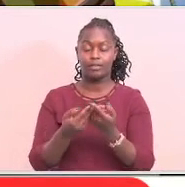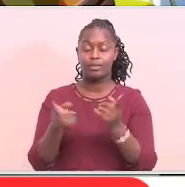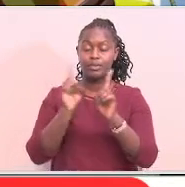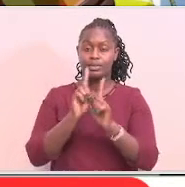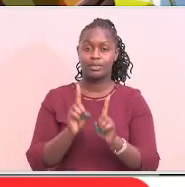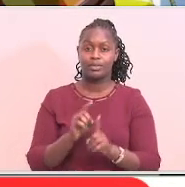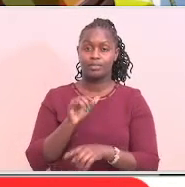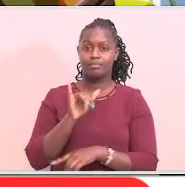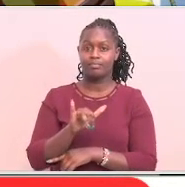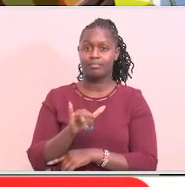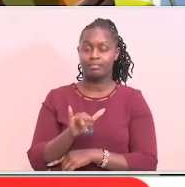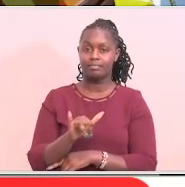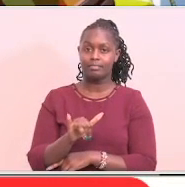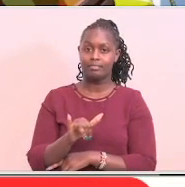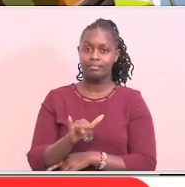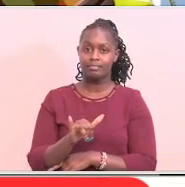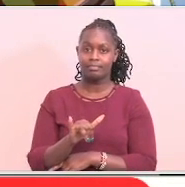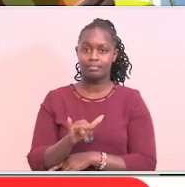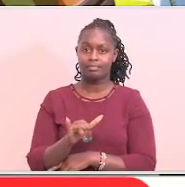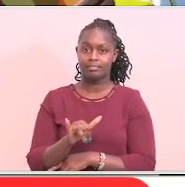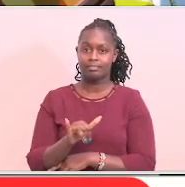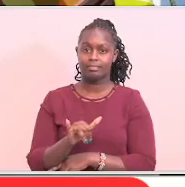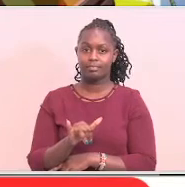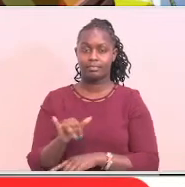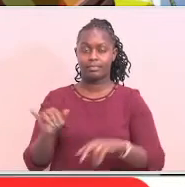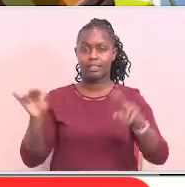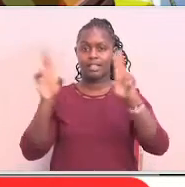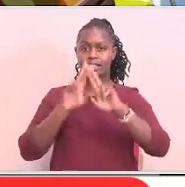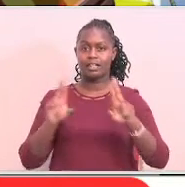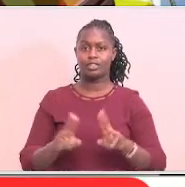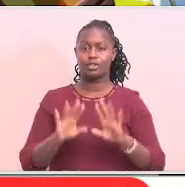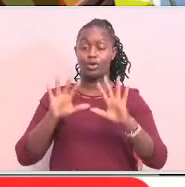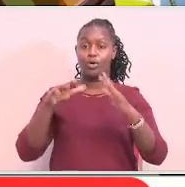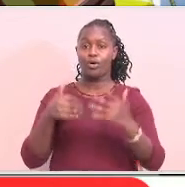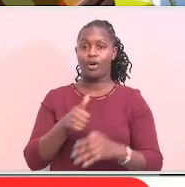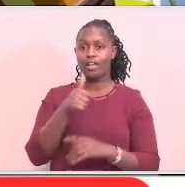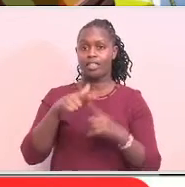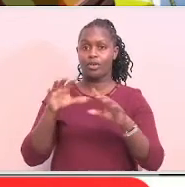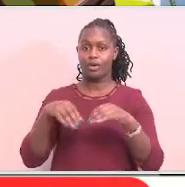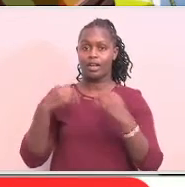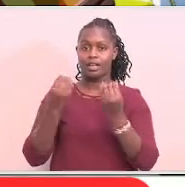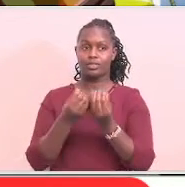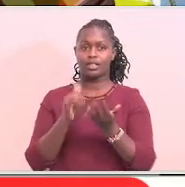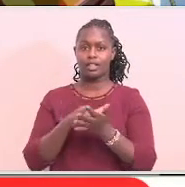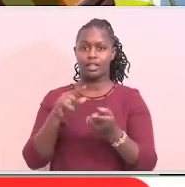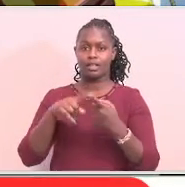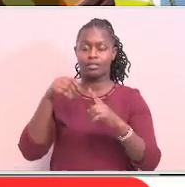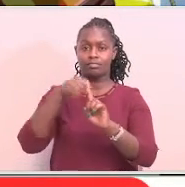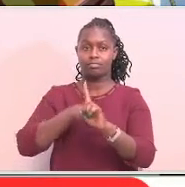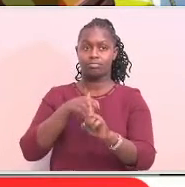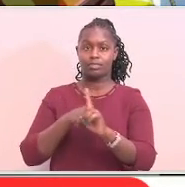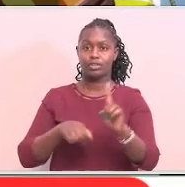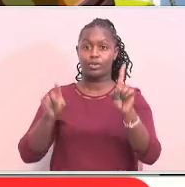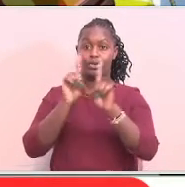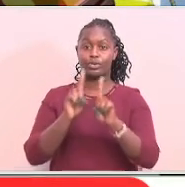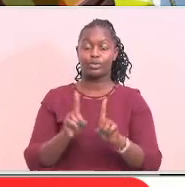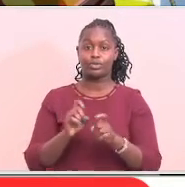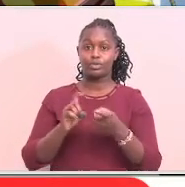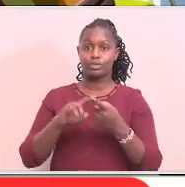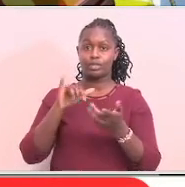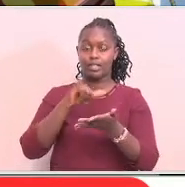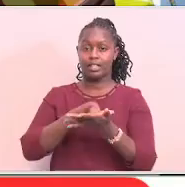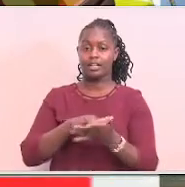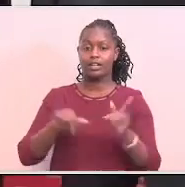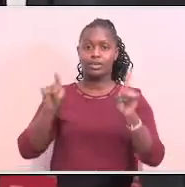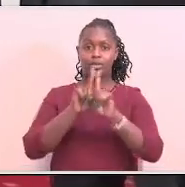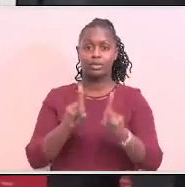of Social Justice, Transparency International na mashirika mengine manne ndiyo ya hivi punde kuelekea mahakamani wakitaka